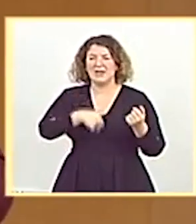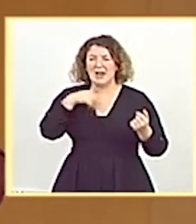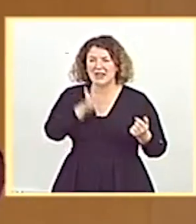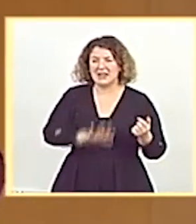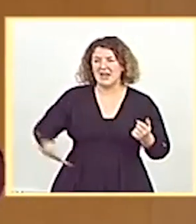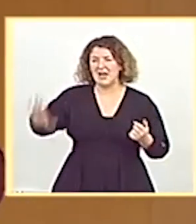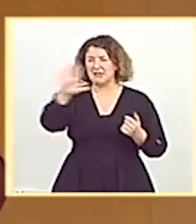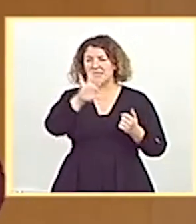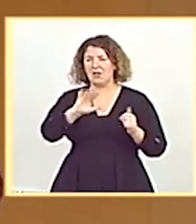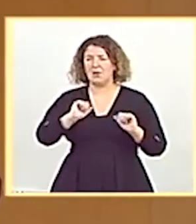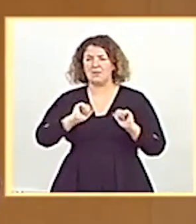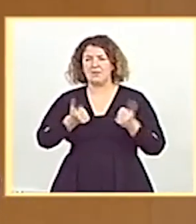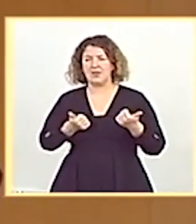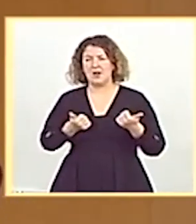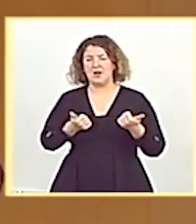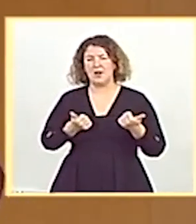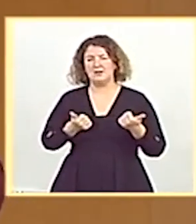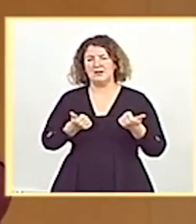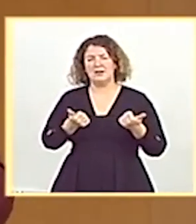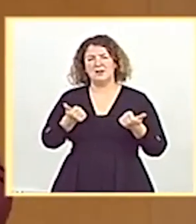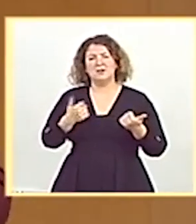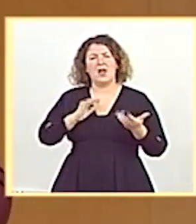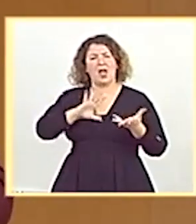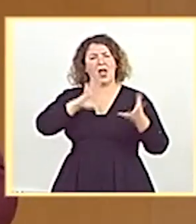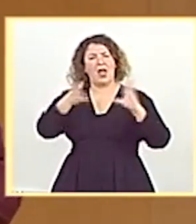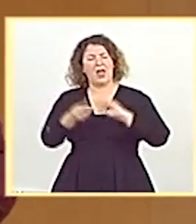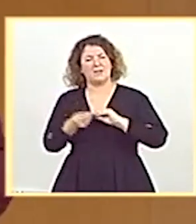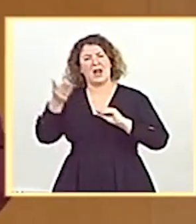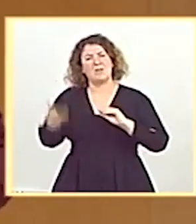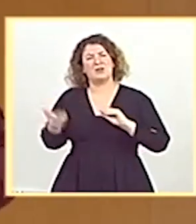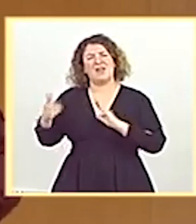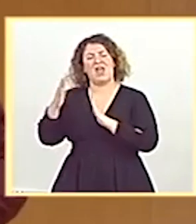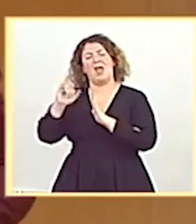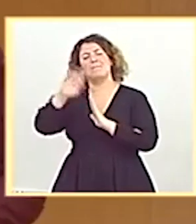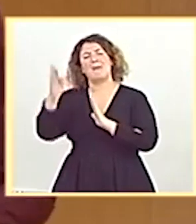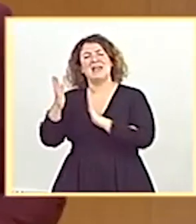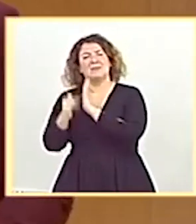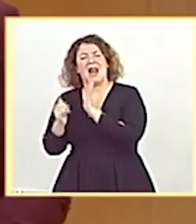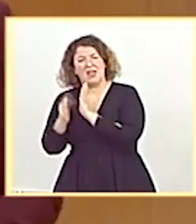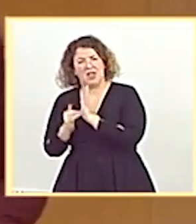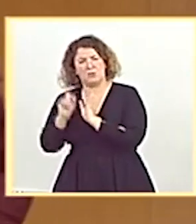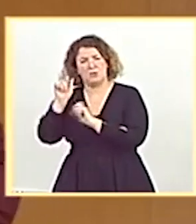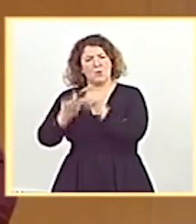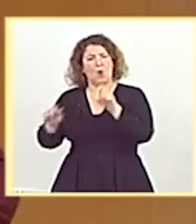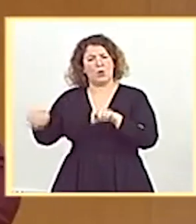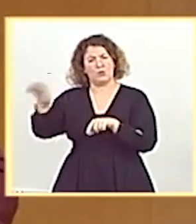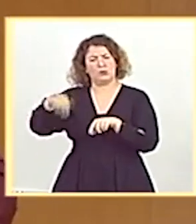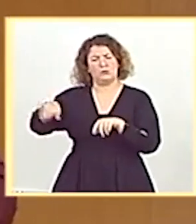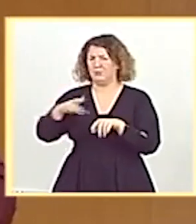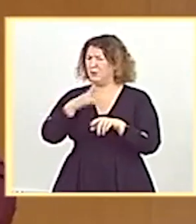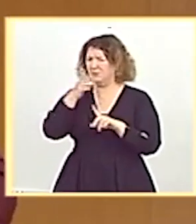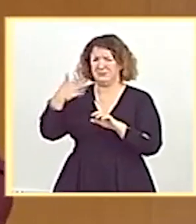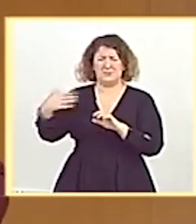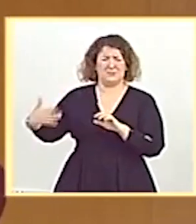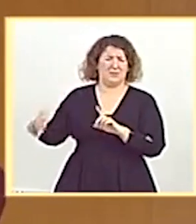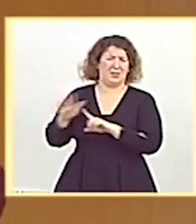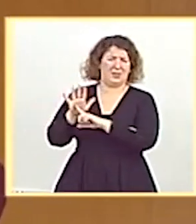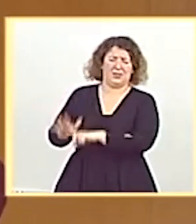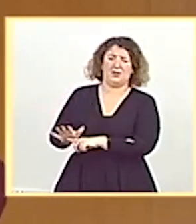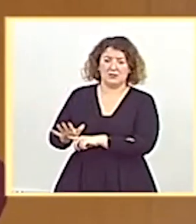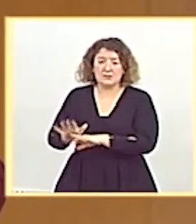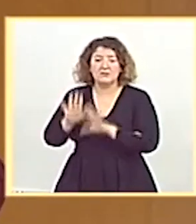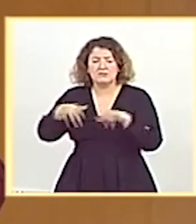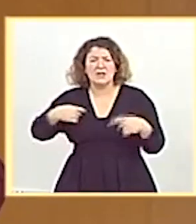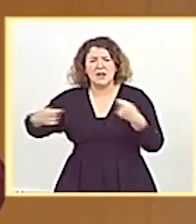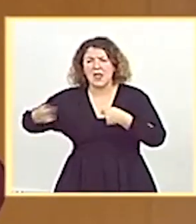intentar-ho, però la majoria va votar en contra. Nosaltres vam continuar la nostra tasca política exigint una rectificació i vam preguntar tant